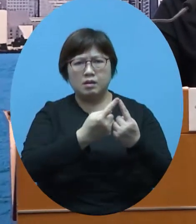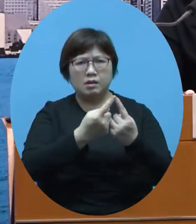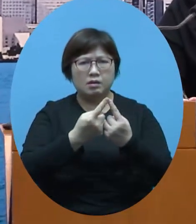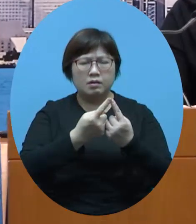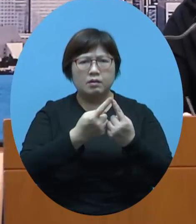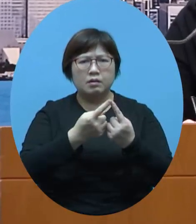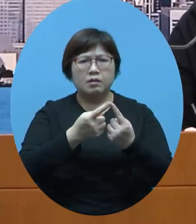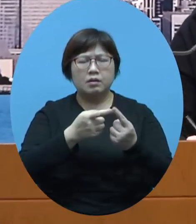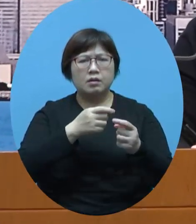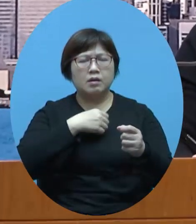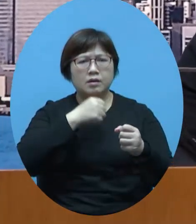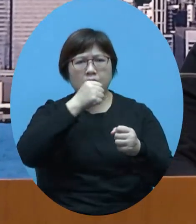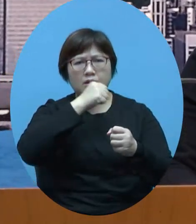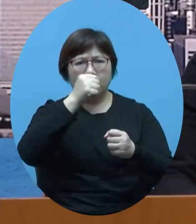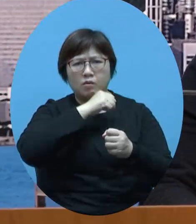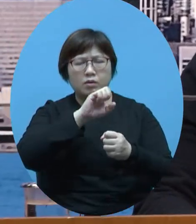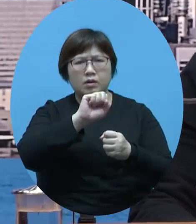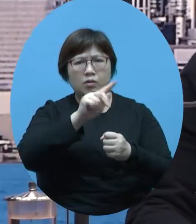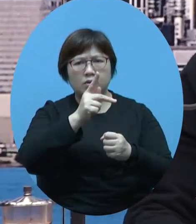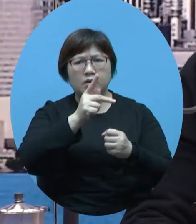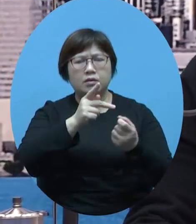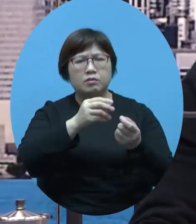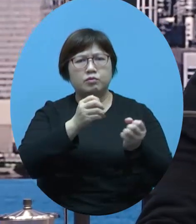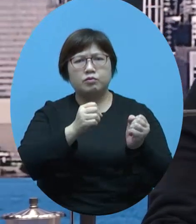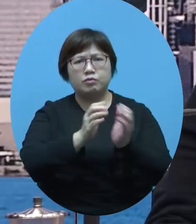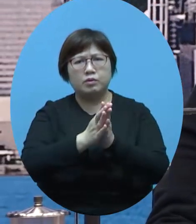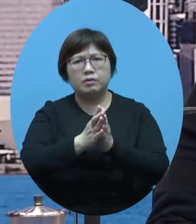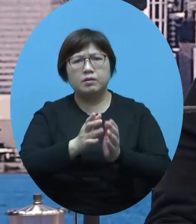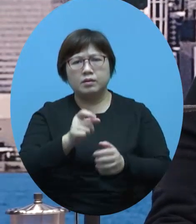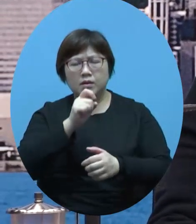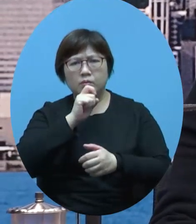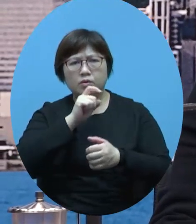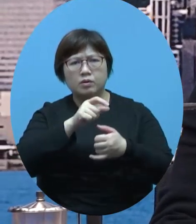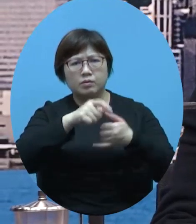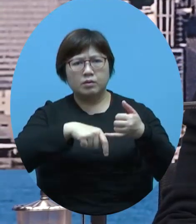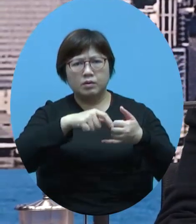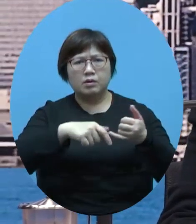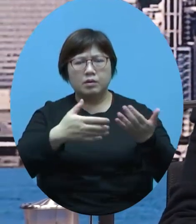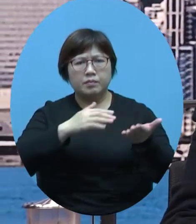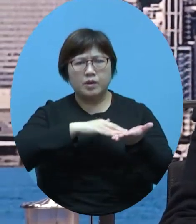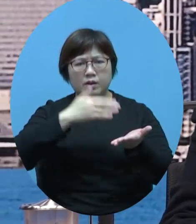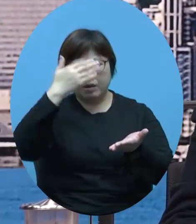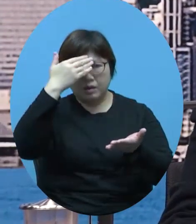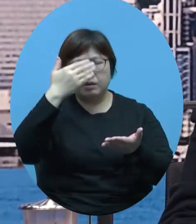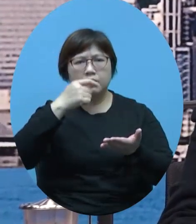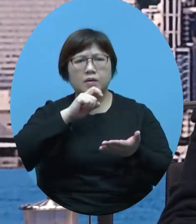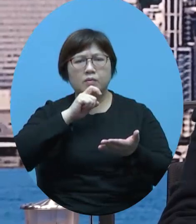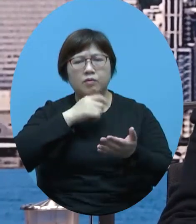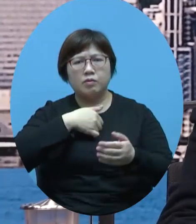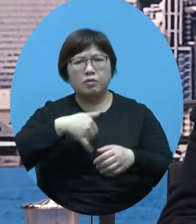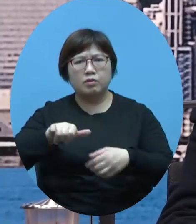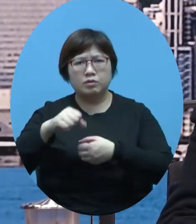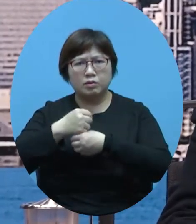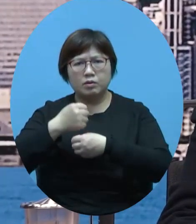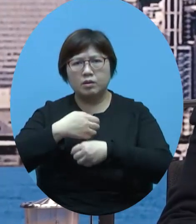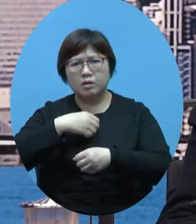相信係由卡拉 OK 嗰個主要嘅傳播啦。咁當然個別人士佢翻到即係可能有病徵都翻到工咧，我哋都通